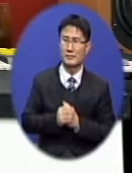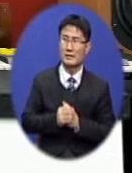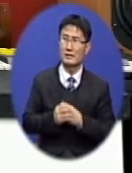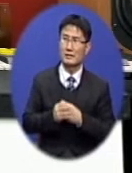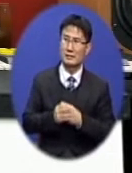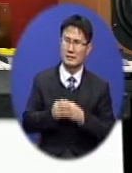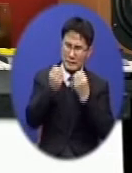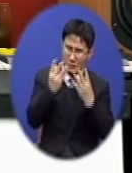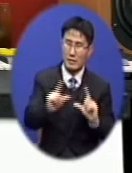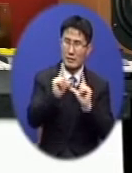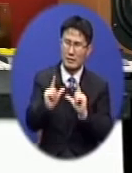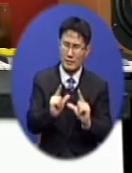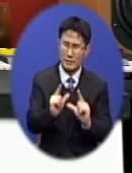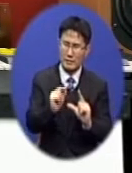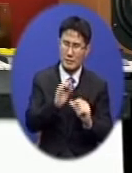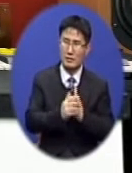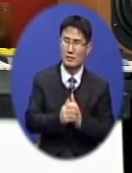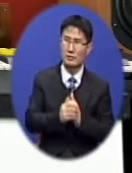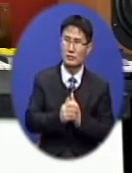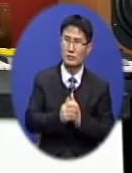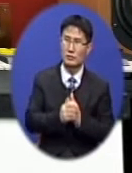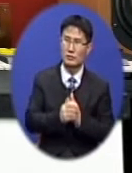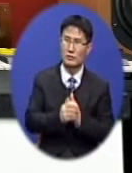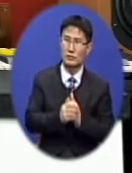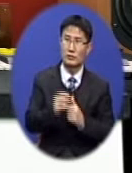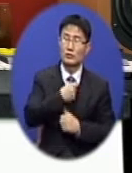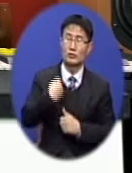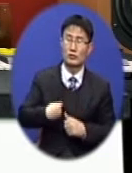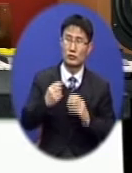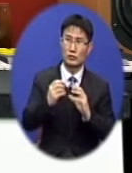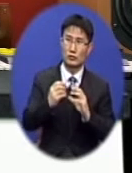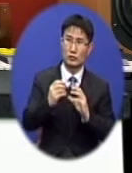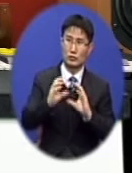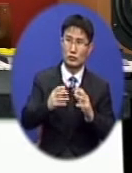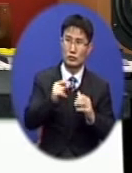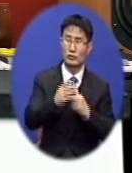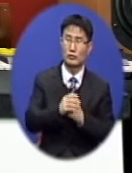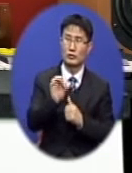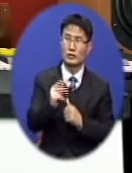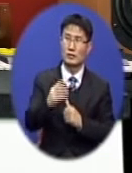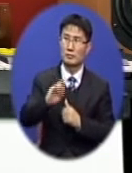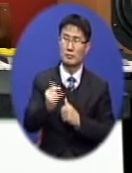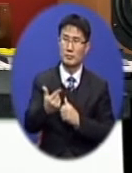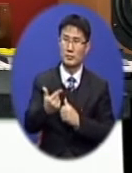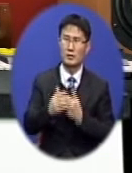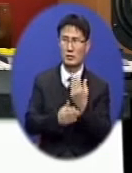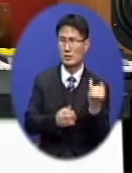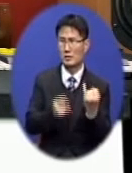네. 중국 연변의 여자 성옥랑이라는 여자와 그 몇 년 겨적